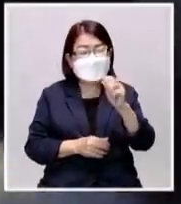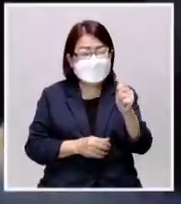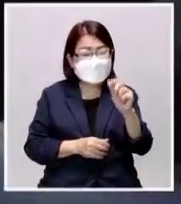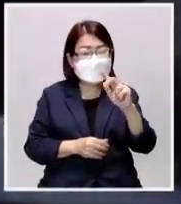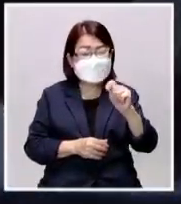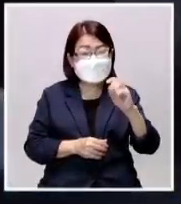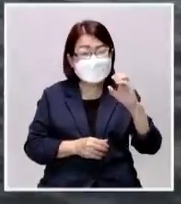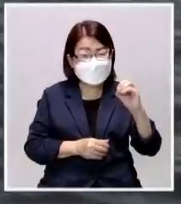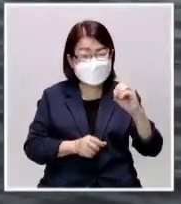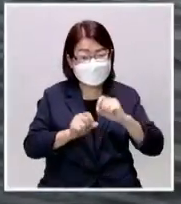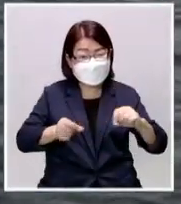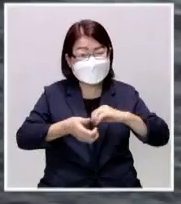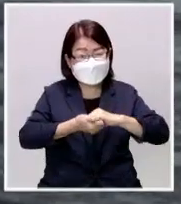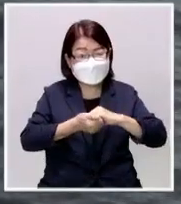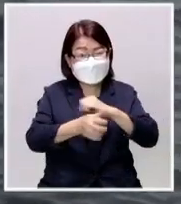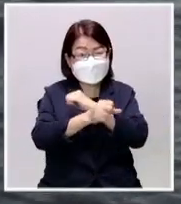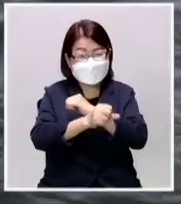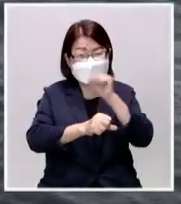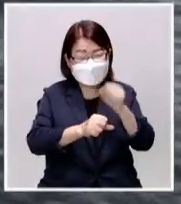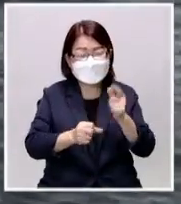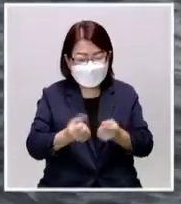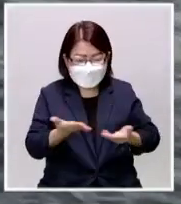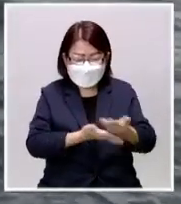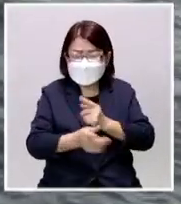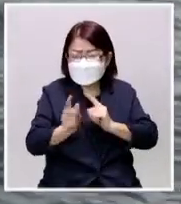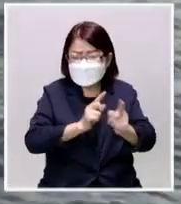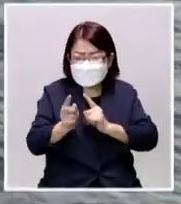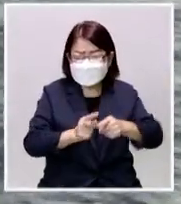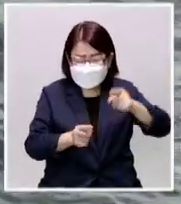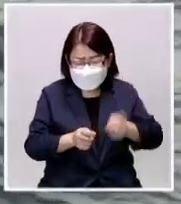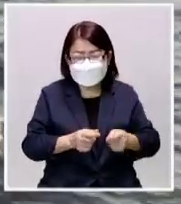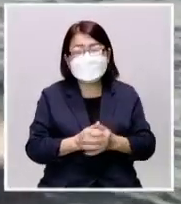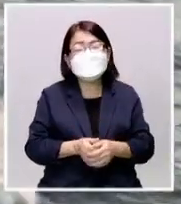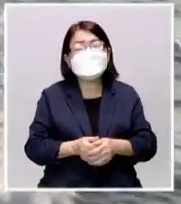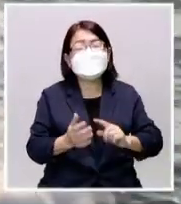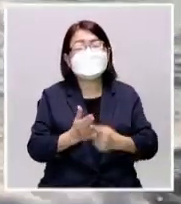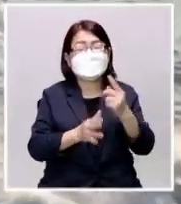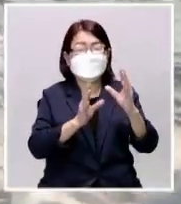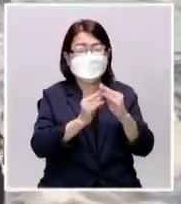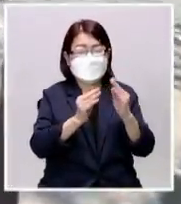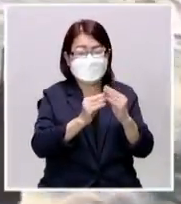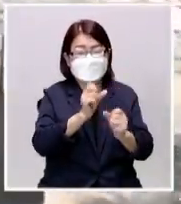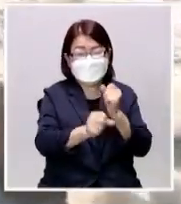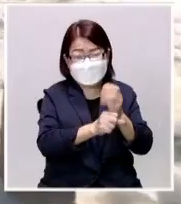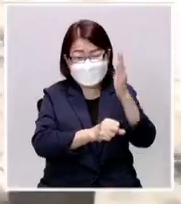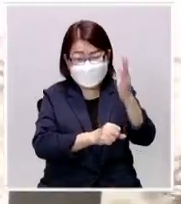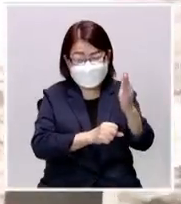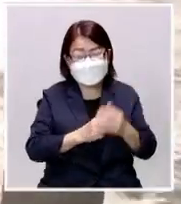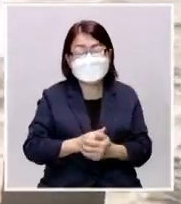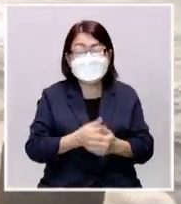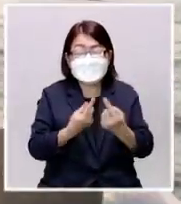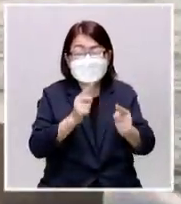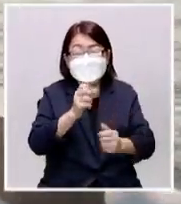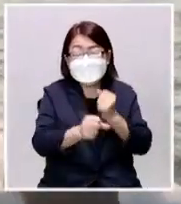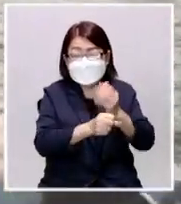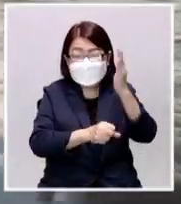Atlantic จะต้องหาเรืเรื่องนี้ในการพจารณาฐานยุชศาต์ซึ่งจะมีข้ใกล่มมาตดปีหน้าแล้วขนายวกันปีหน้